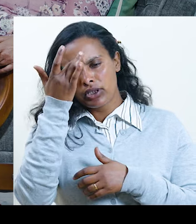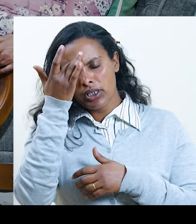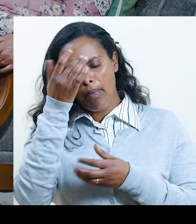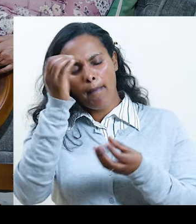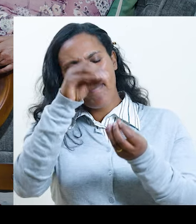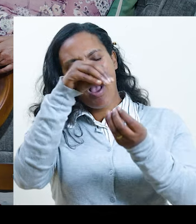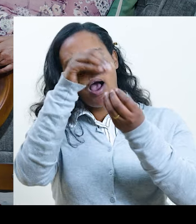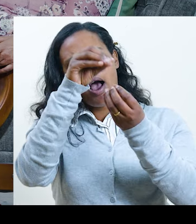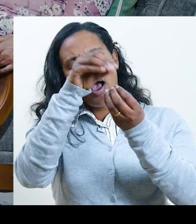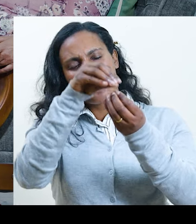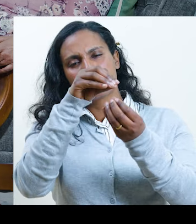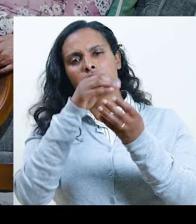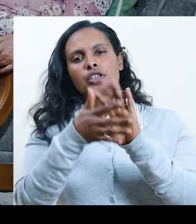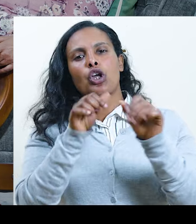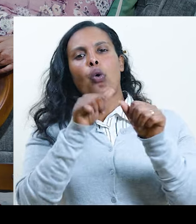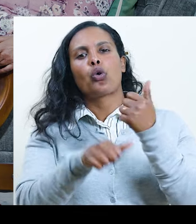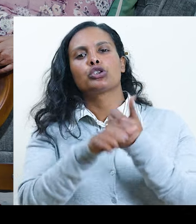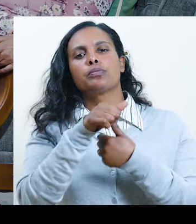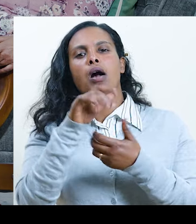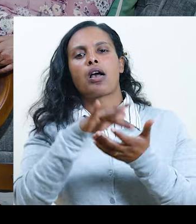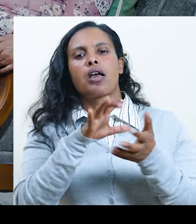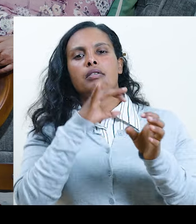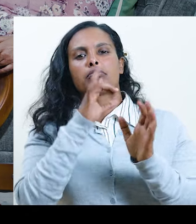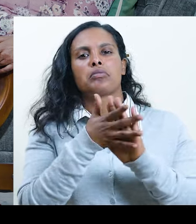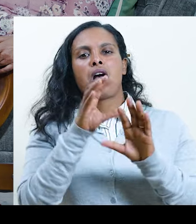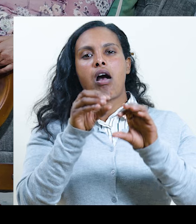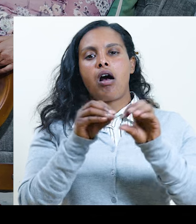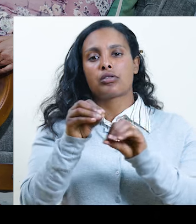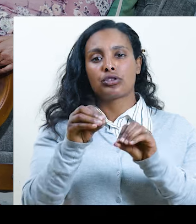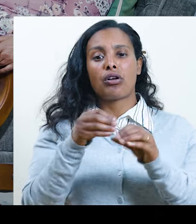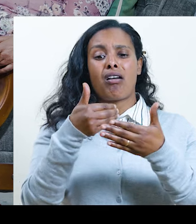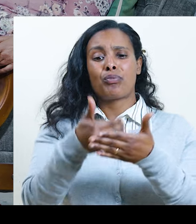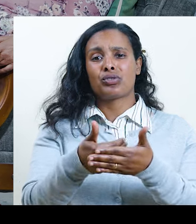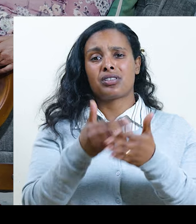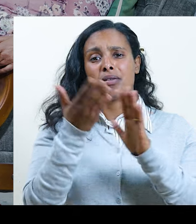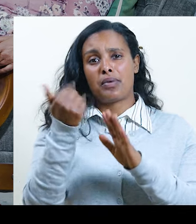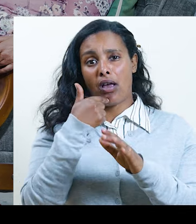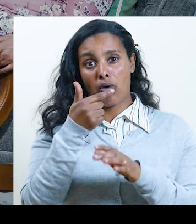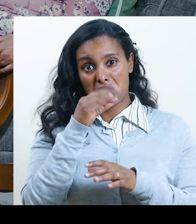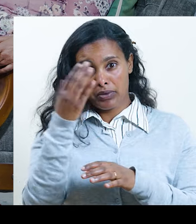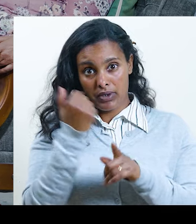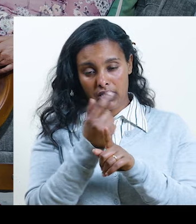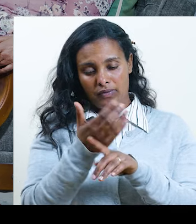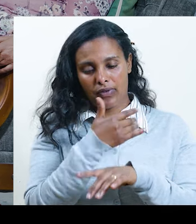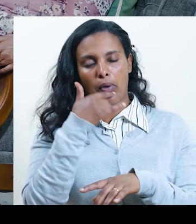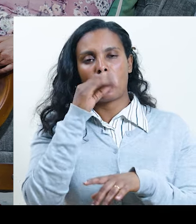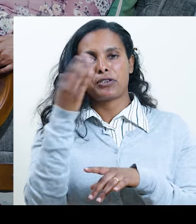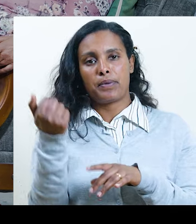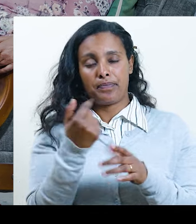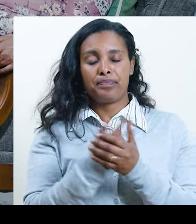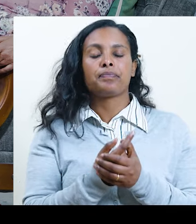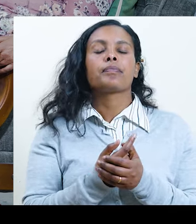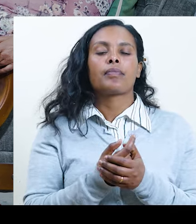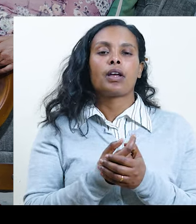ህመምሽን የሚያባብስ ነገር እንደነበረ እና ተጎጂን ማዕከል ያላደረገ አፕሮች እንደነበራቸው እየተናገርሽ ነበር፣ ከዚህ በፊትም እያልሽ